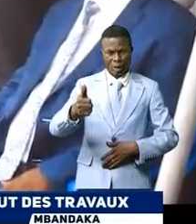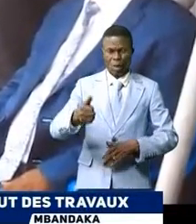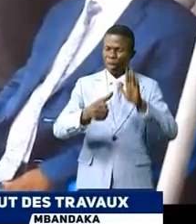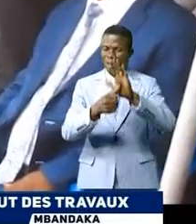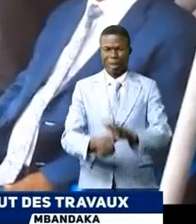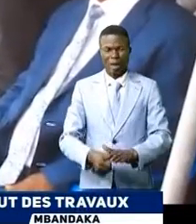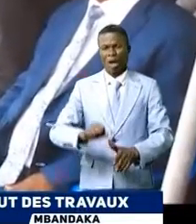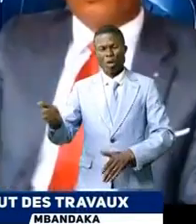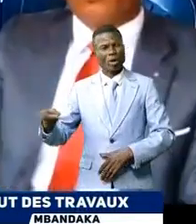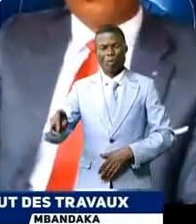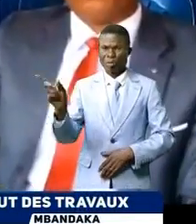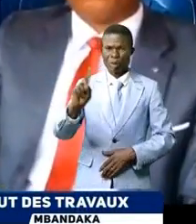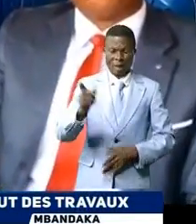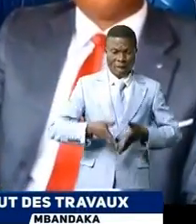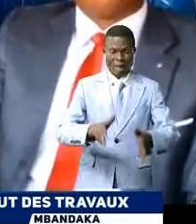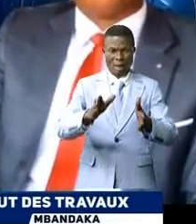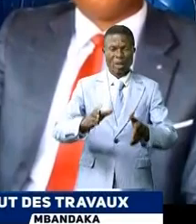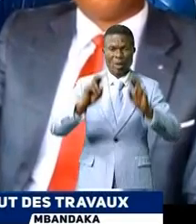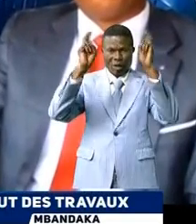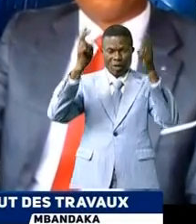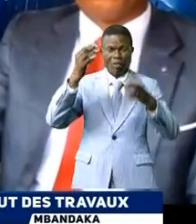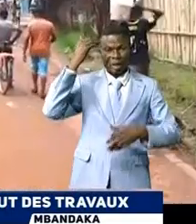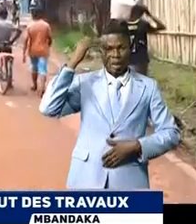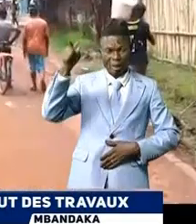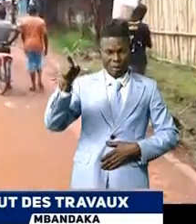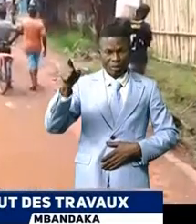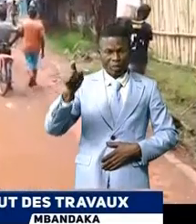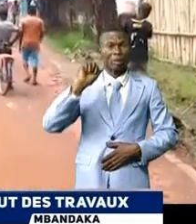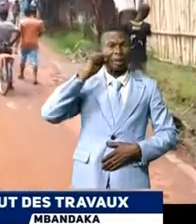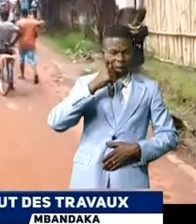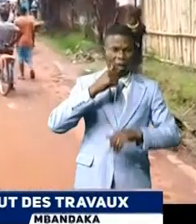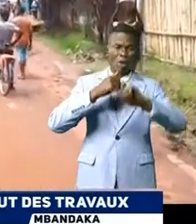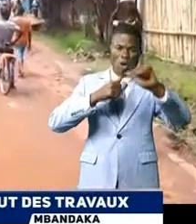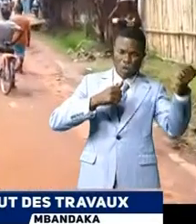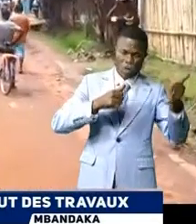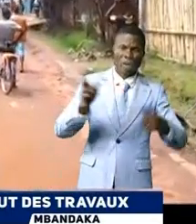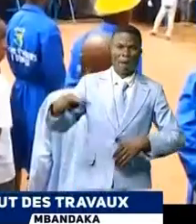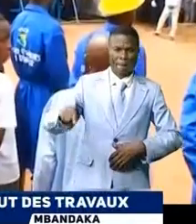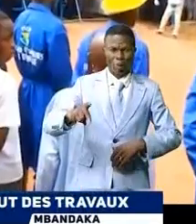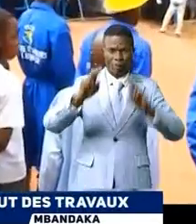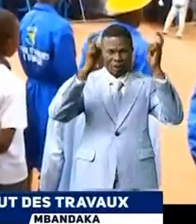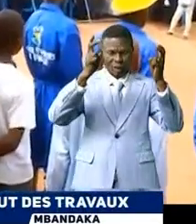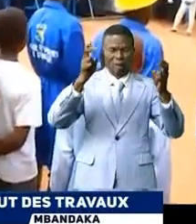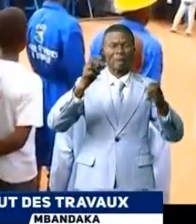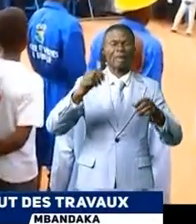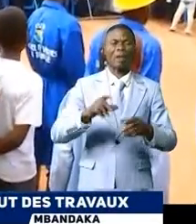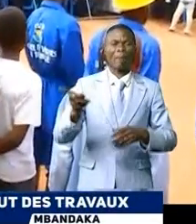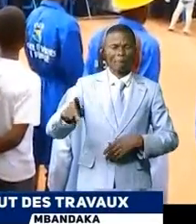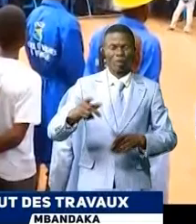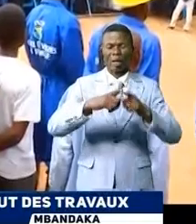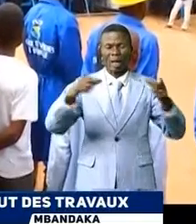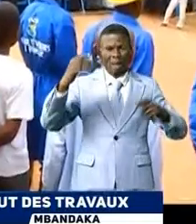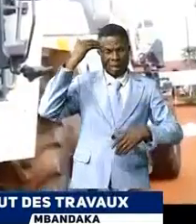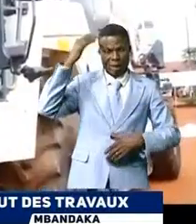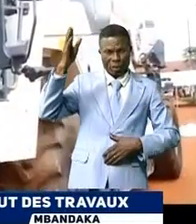discrimination. Aujourd'hui, c'est la voirie urbaine à Mbandaka. Demain sera le tour des autres villes et chefs-liers du Grand